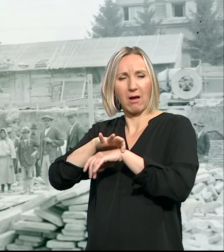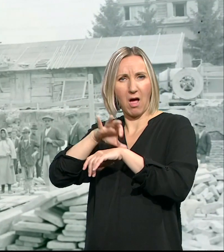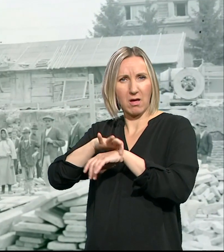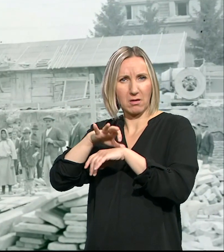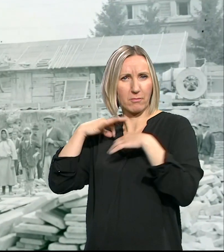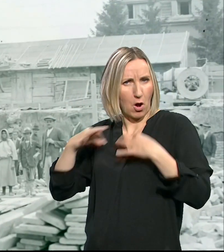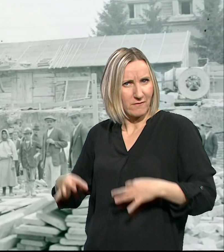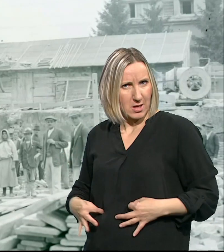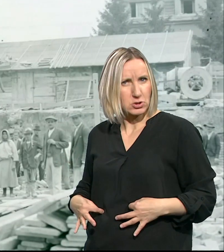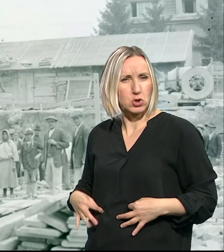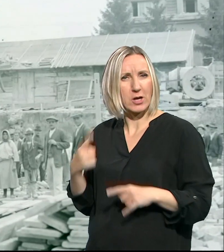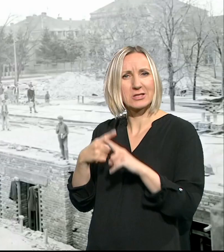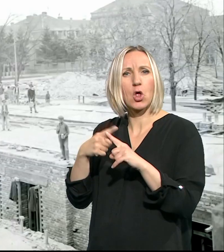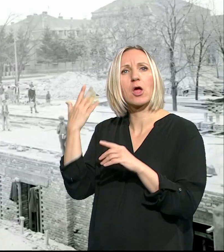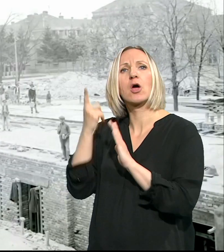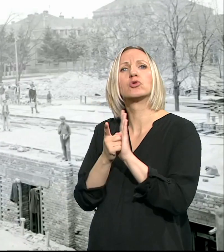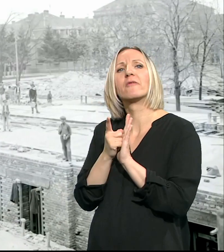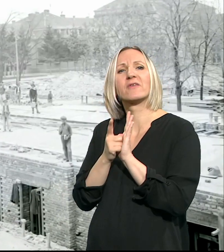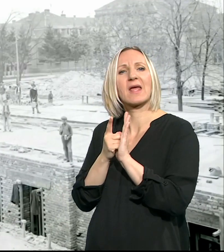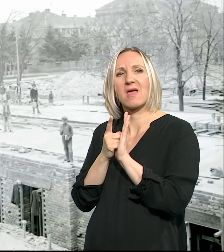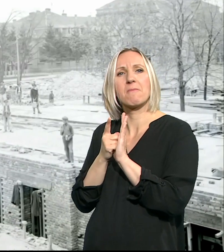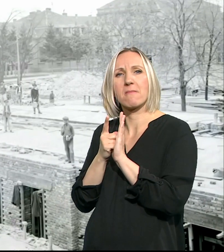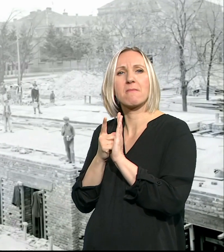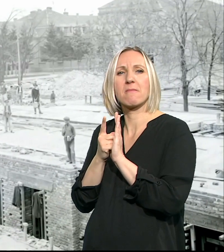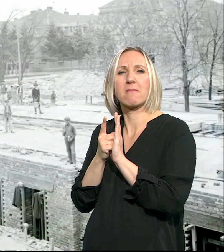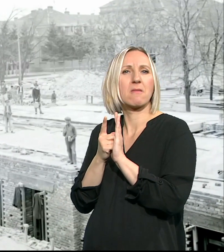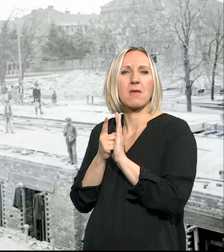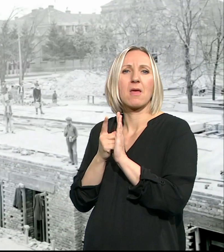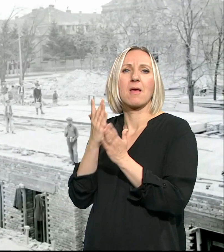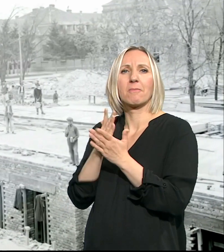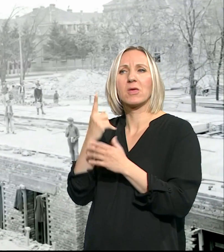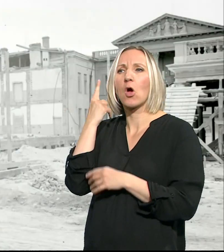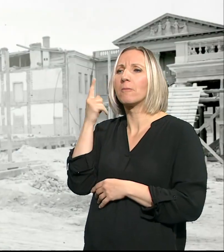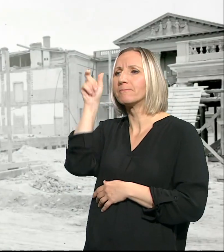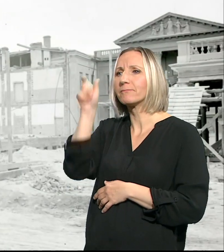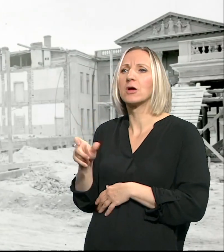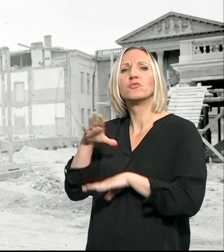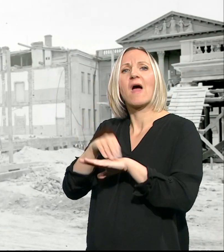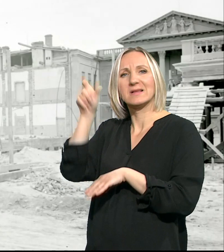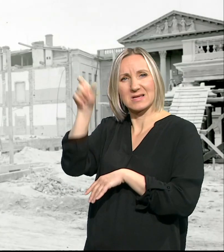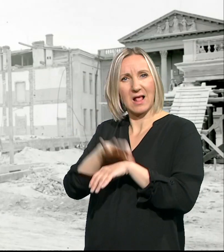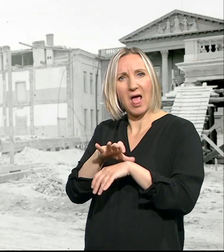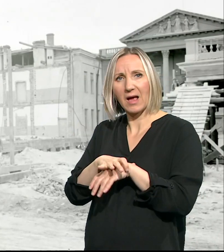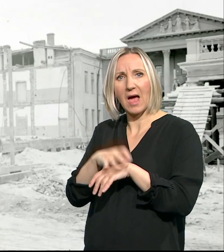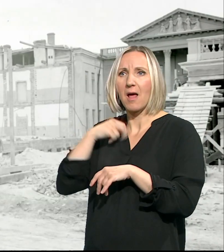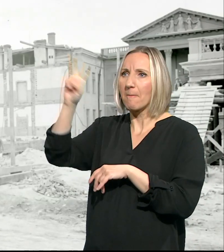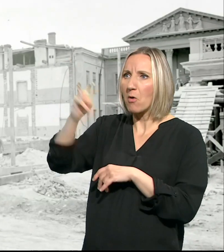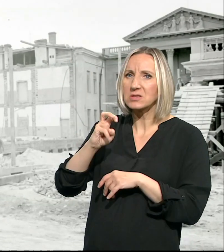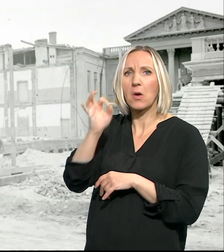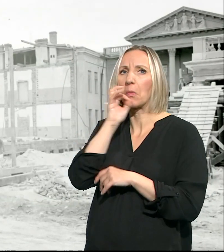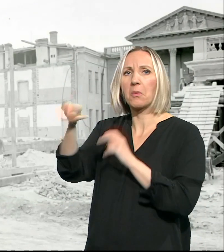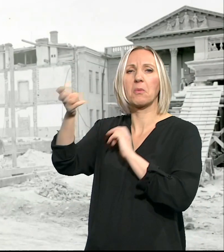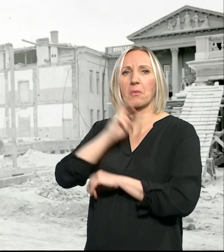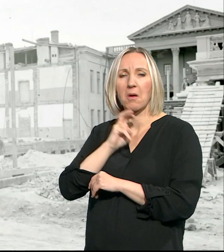profesora histologije u to vreme. U stvari, pitanju bio jedan anatom iz Švajcarske koji se nije odazvao i tako je